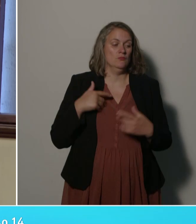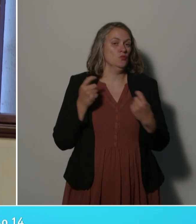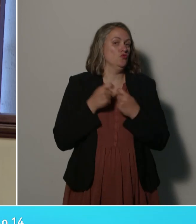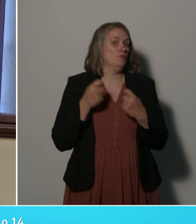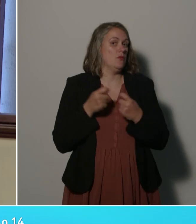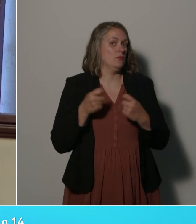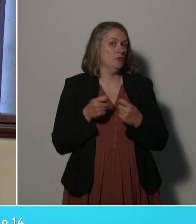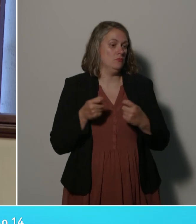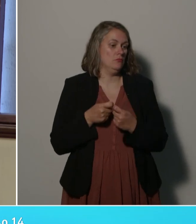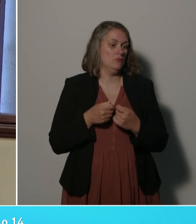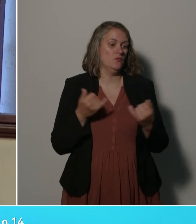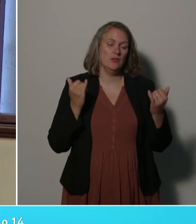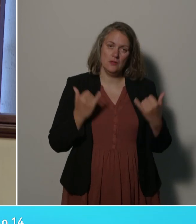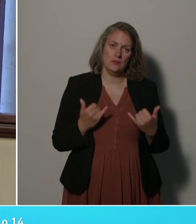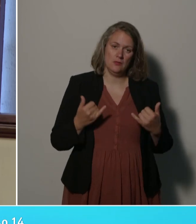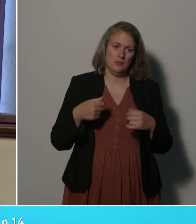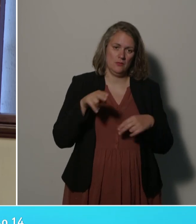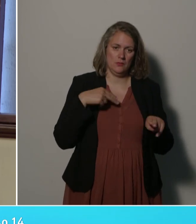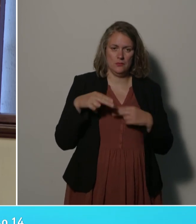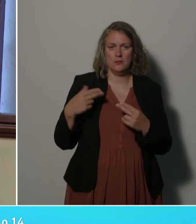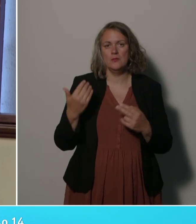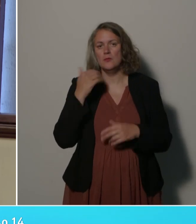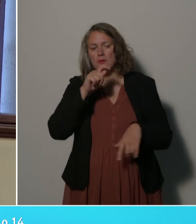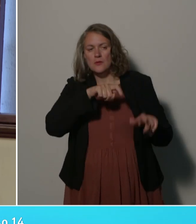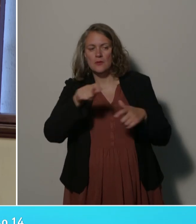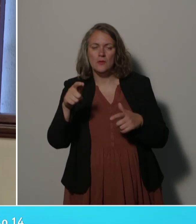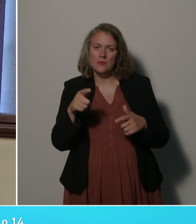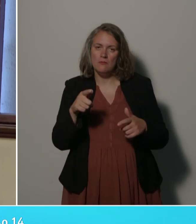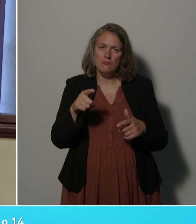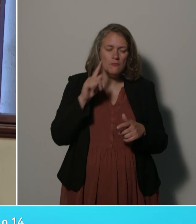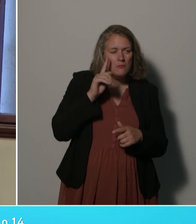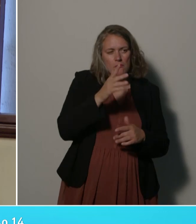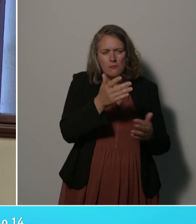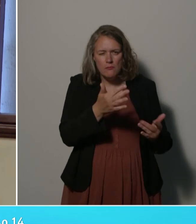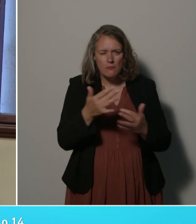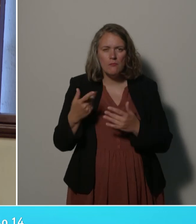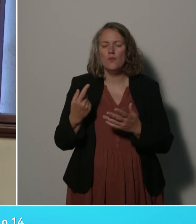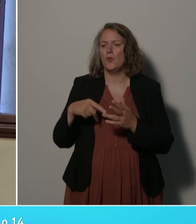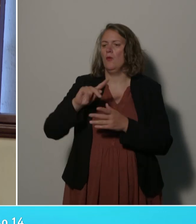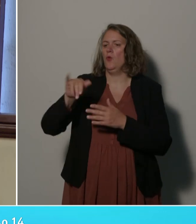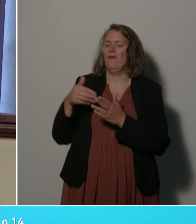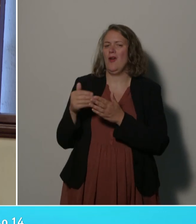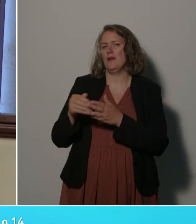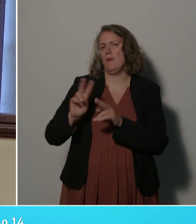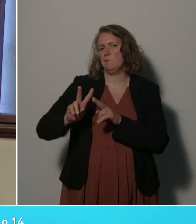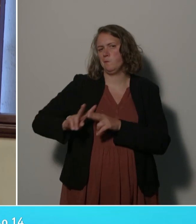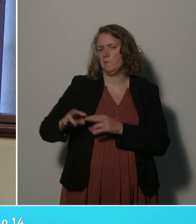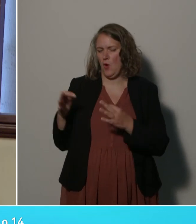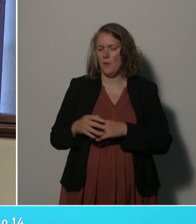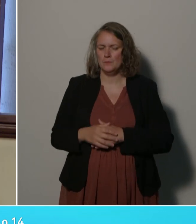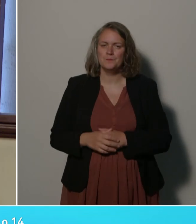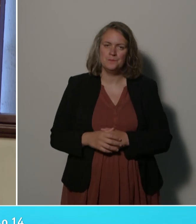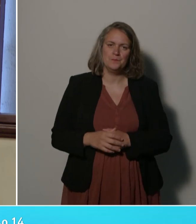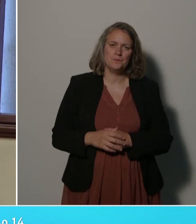wie jetzt die Rückmeldungen und Eingaben aus der Bevölkerung wirklich aussehen, was an dem Projekt noch weiterzuentwickeln und